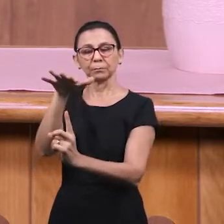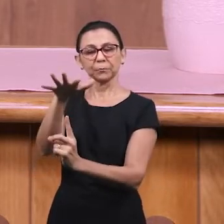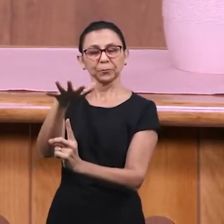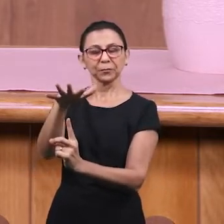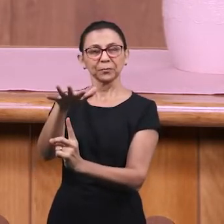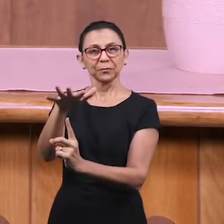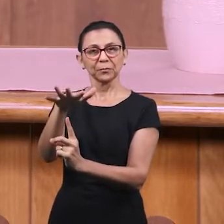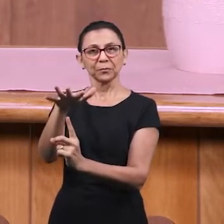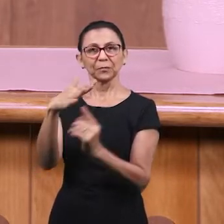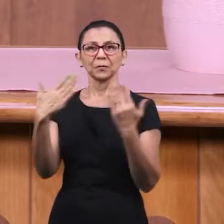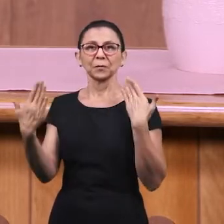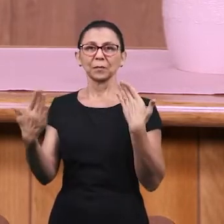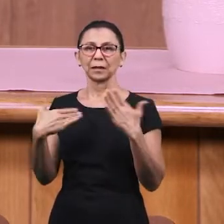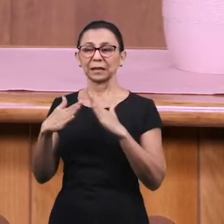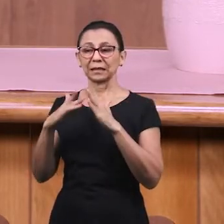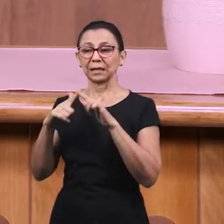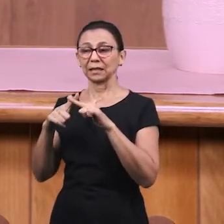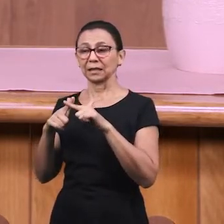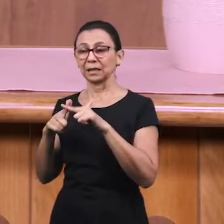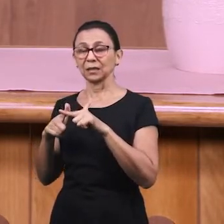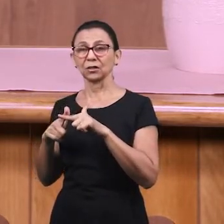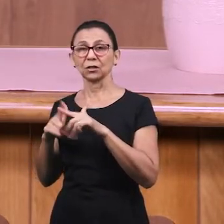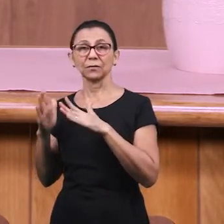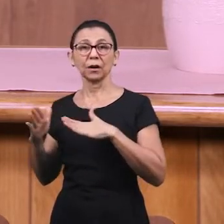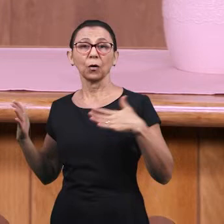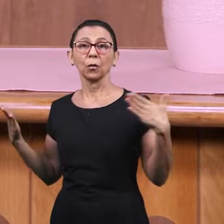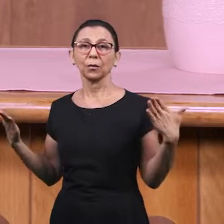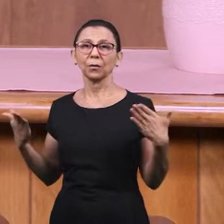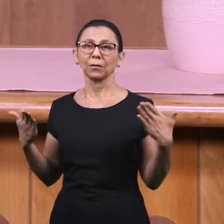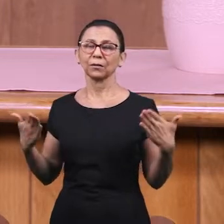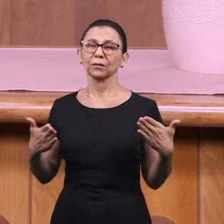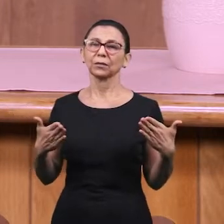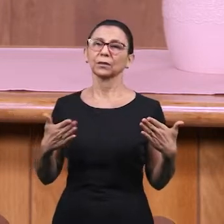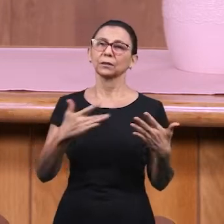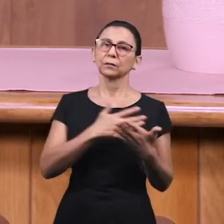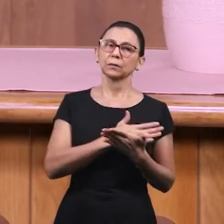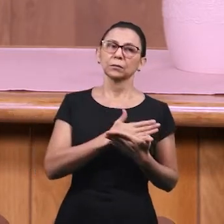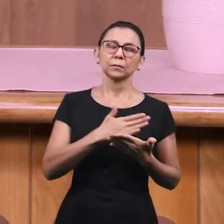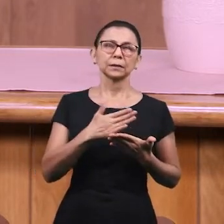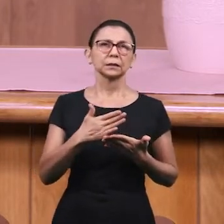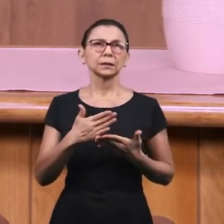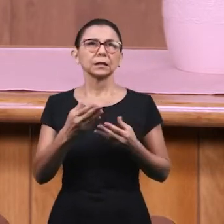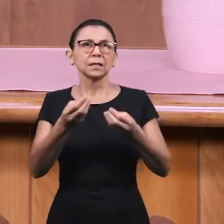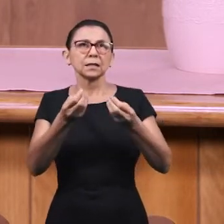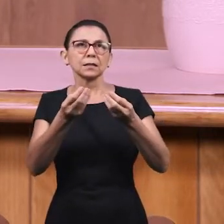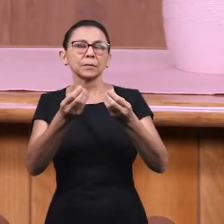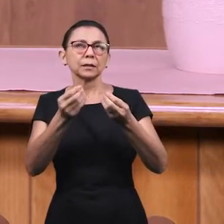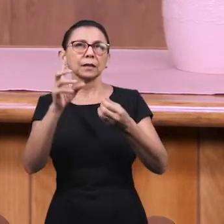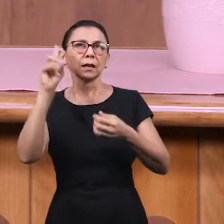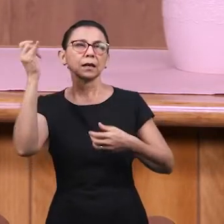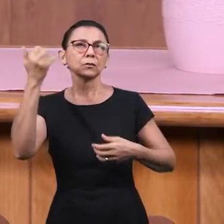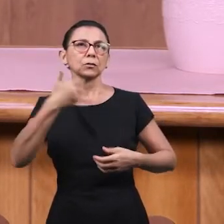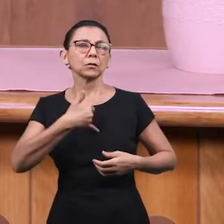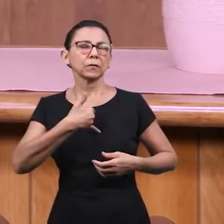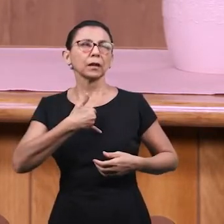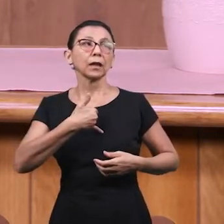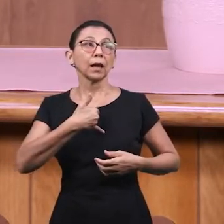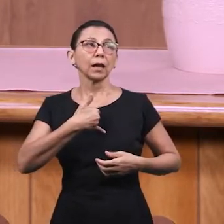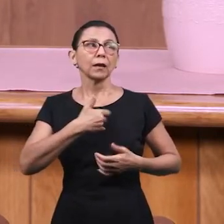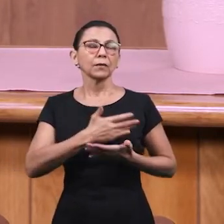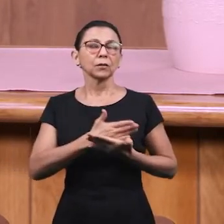видеть ясно духовные вещи, иметь развлечение, видеть путь. Он начинает слышать голос Божий, он